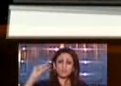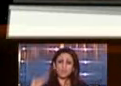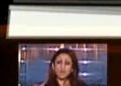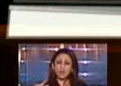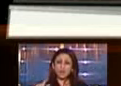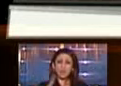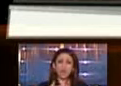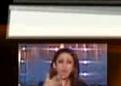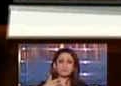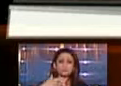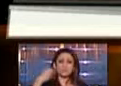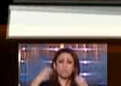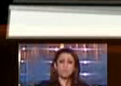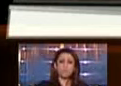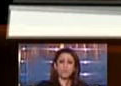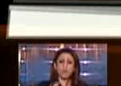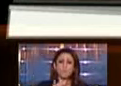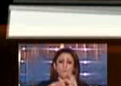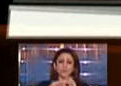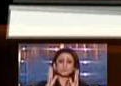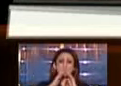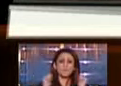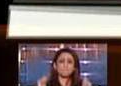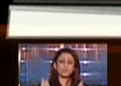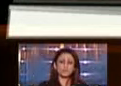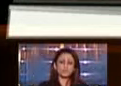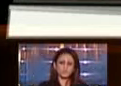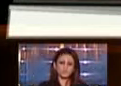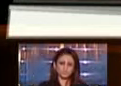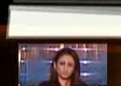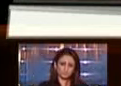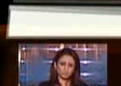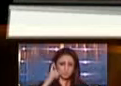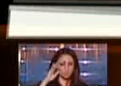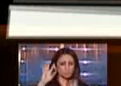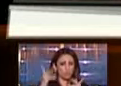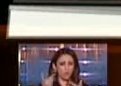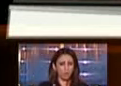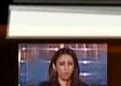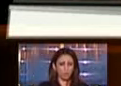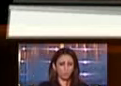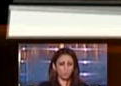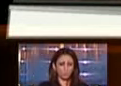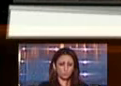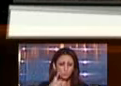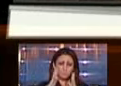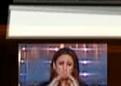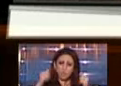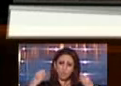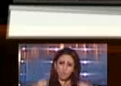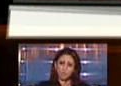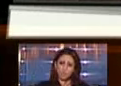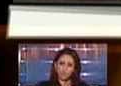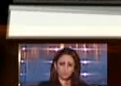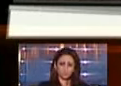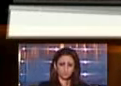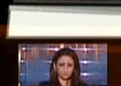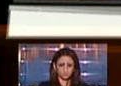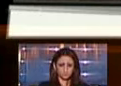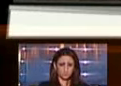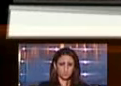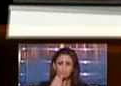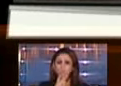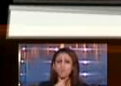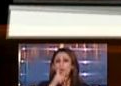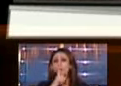مؤسسات مصر. ده شيء لا يعقل يا اخوانا، يعني شيء لا يعقل ان تهدم مصر ويسكت الرئيس